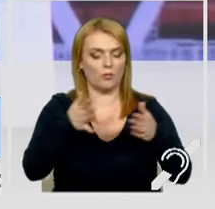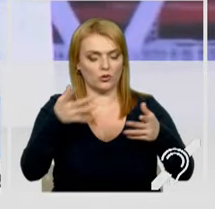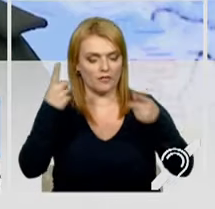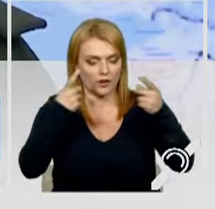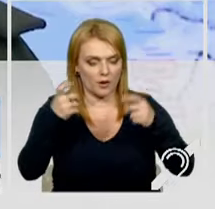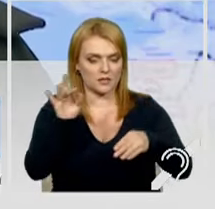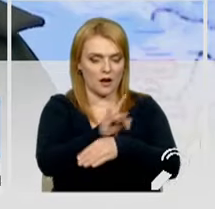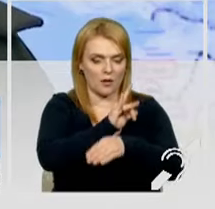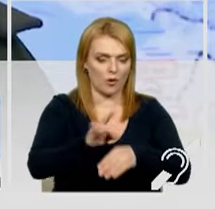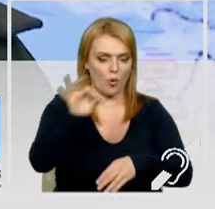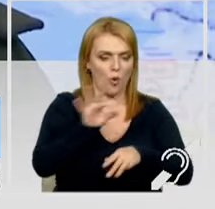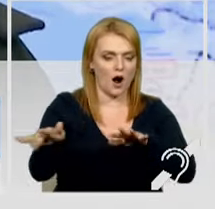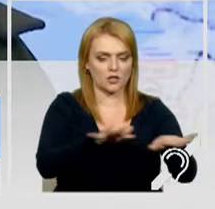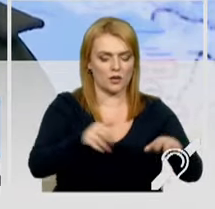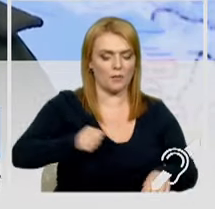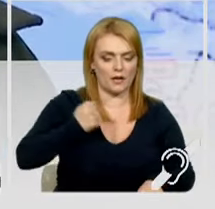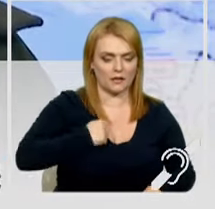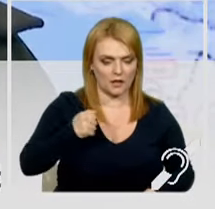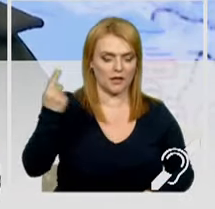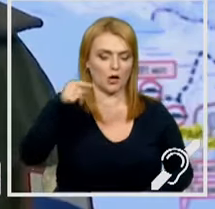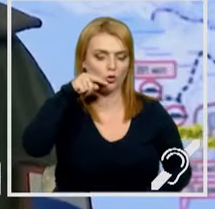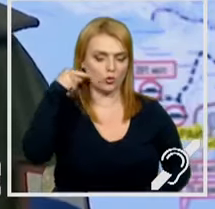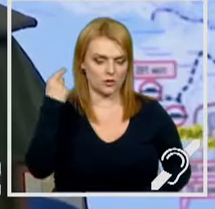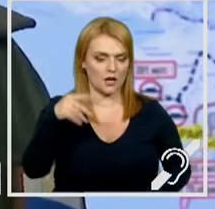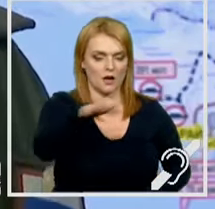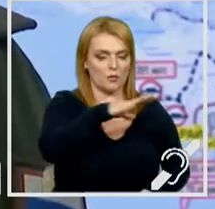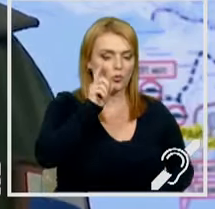acțiunile militare ale Rusiei în Ucraina